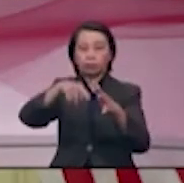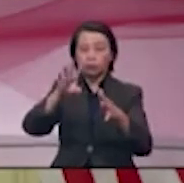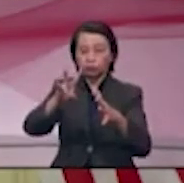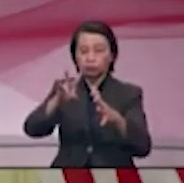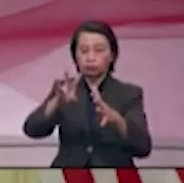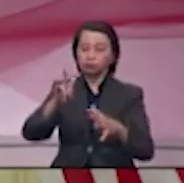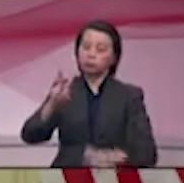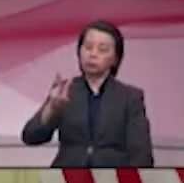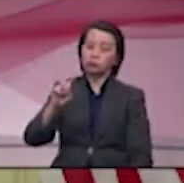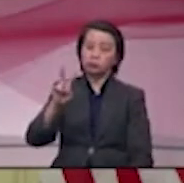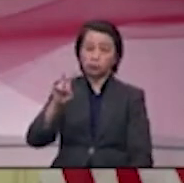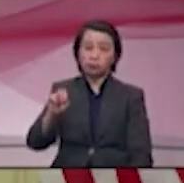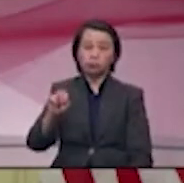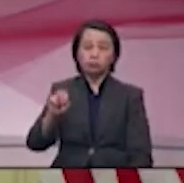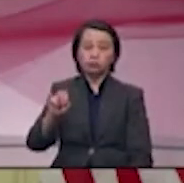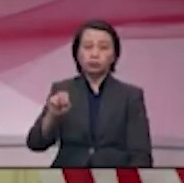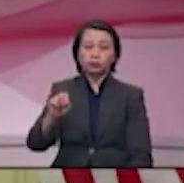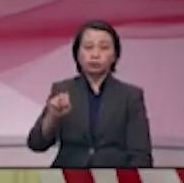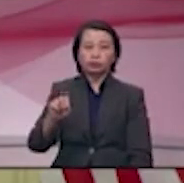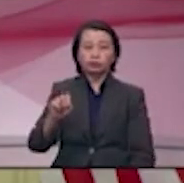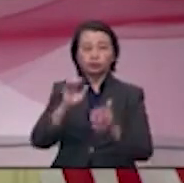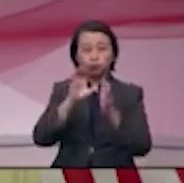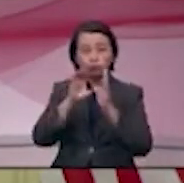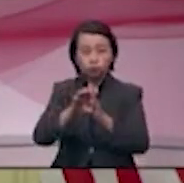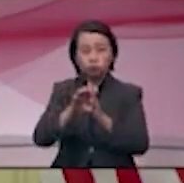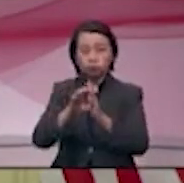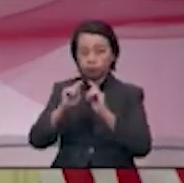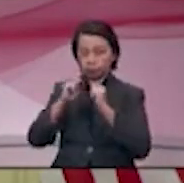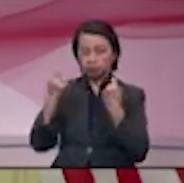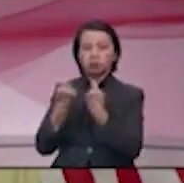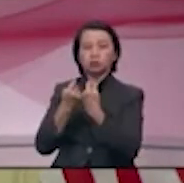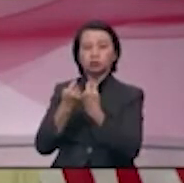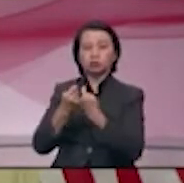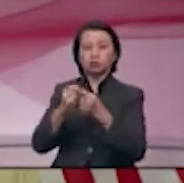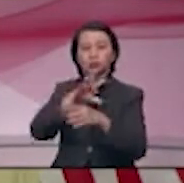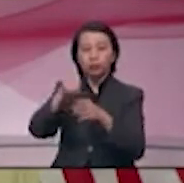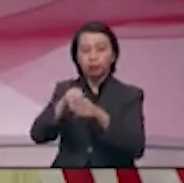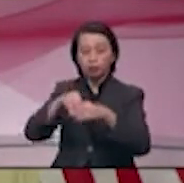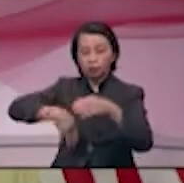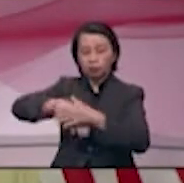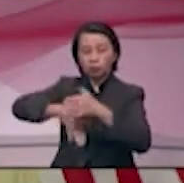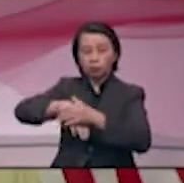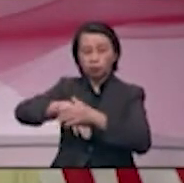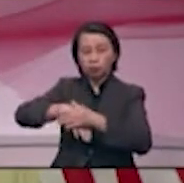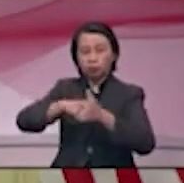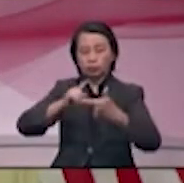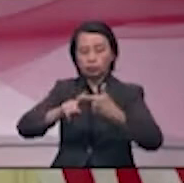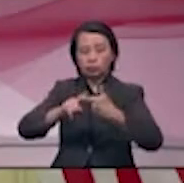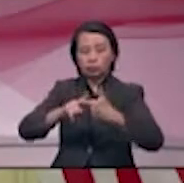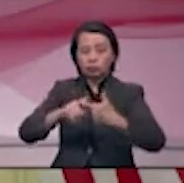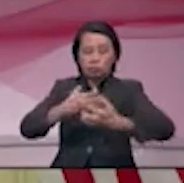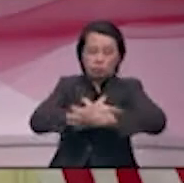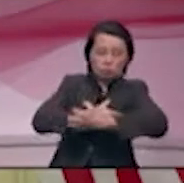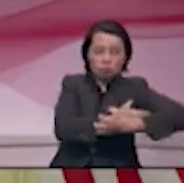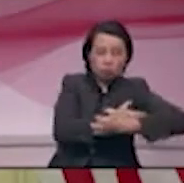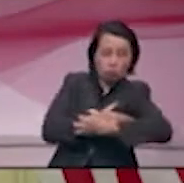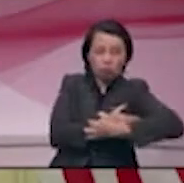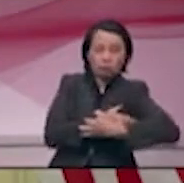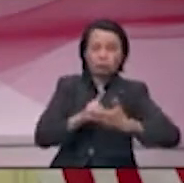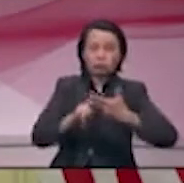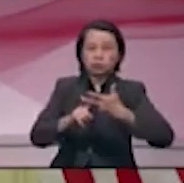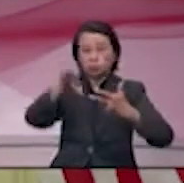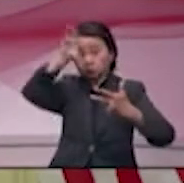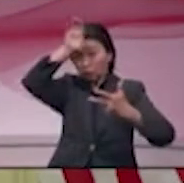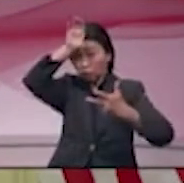2020 yaitu sukan berpasukan termasuk bola sepak Rabi bola keranjang jacro